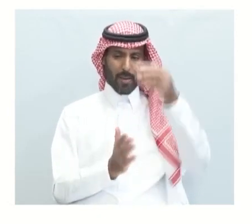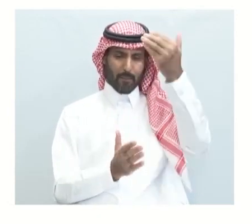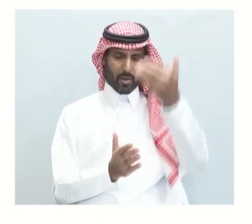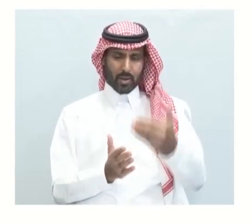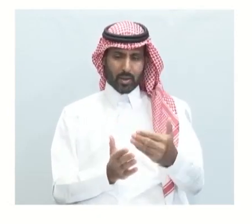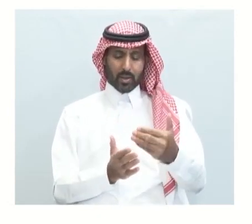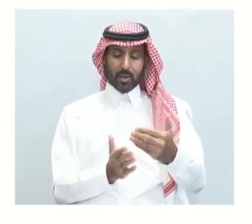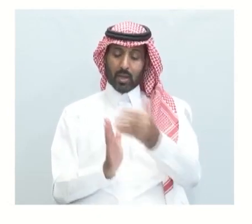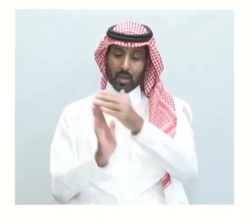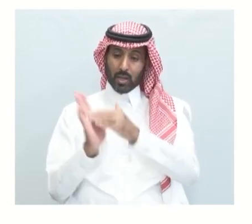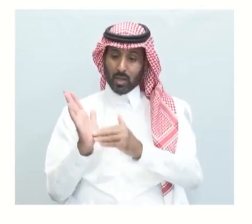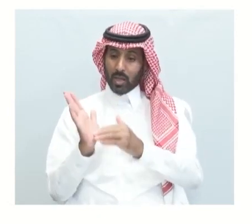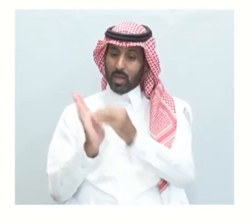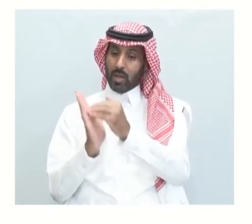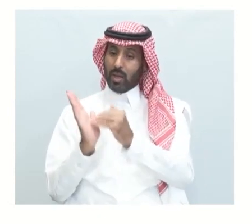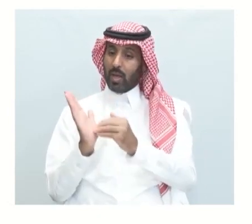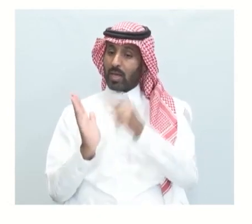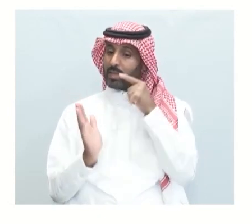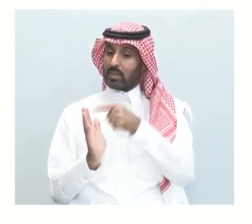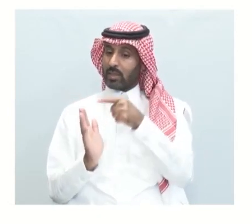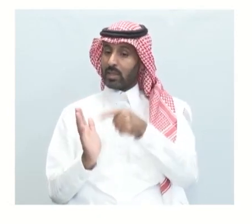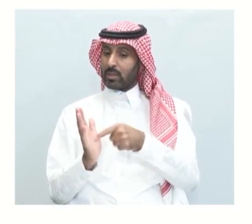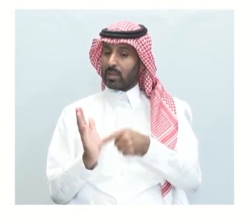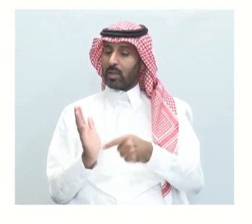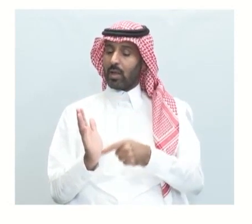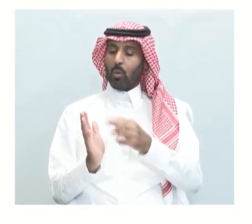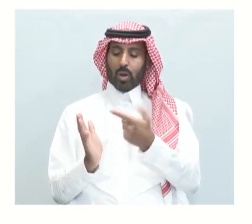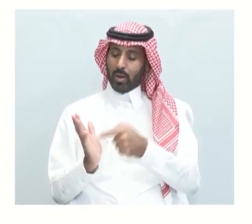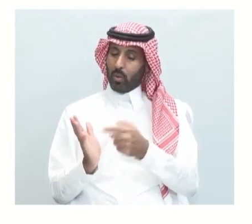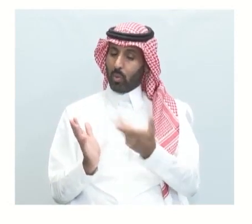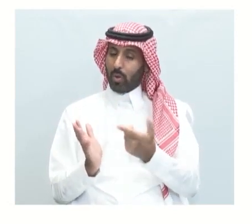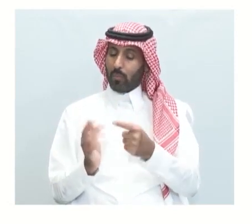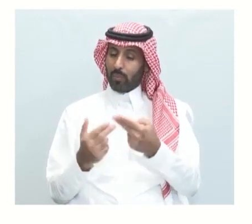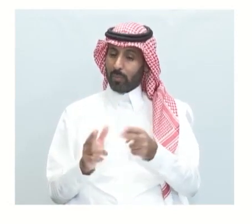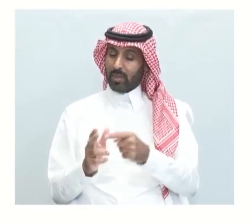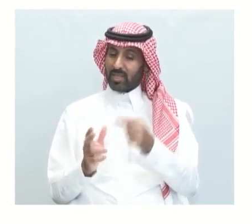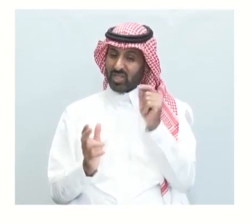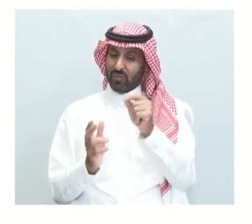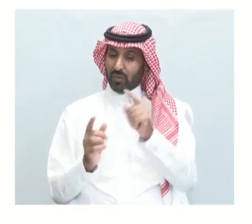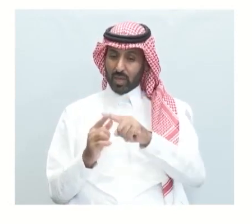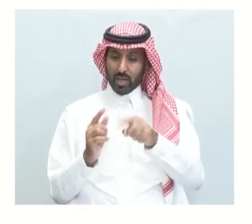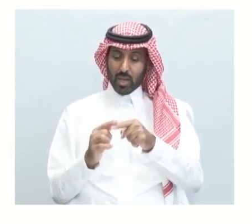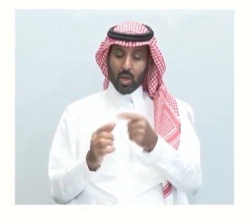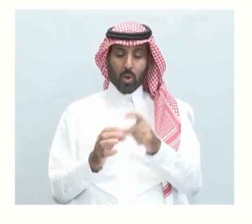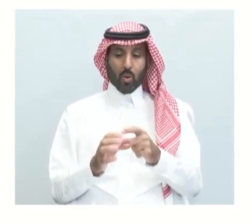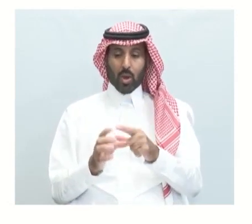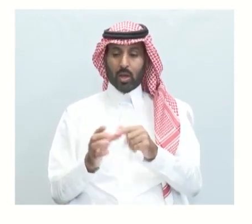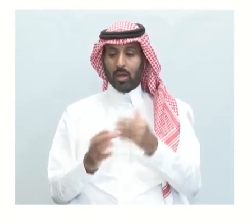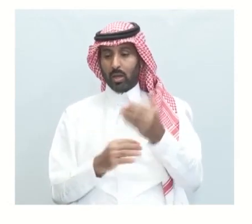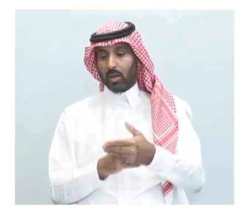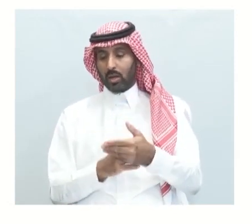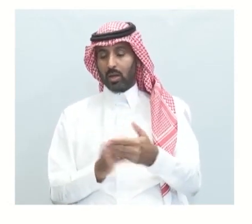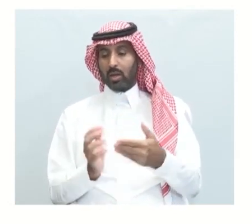يوجد اسفل من القيم البيانات ما يسمى بالعندكس الفهرس ويبدا من الرقم 0 في الخليه الاولى وهكذا الى ان يصل